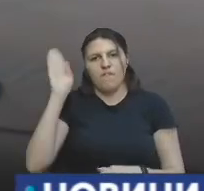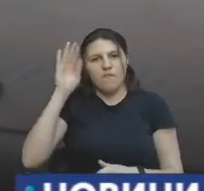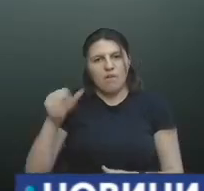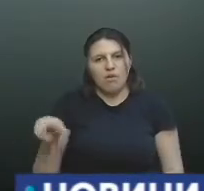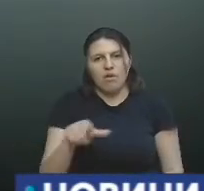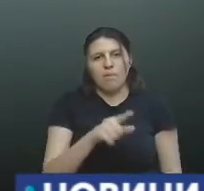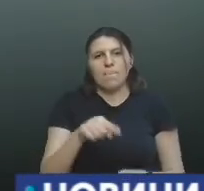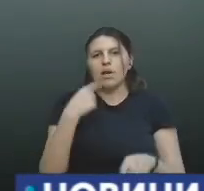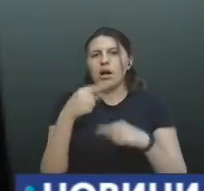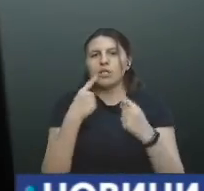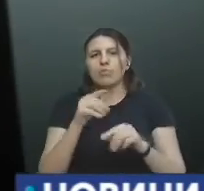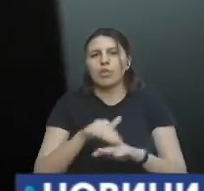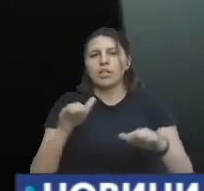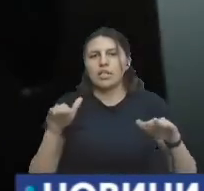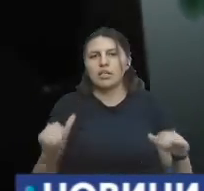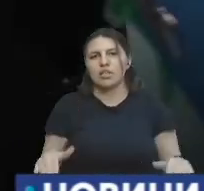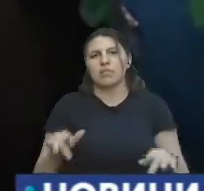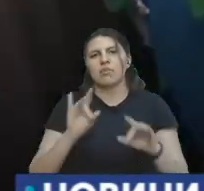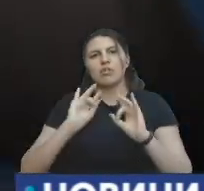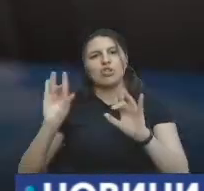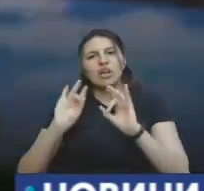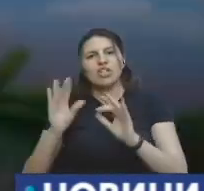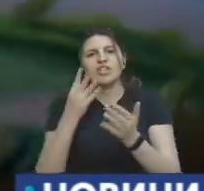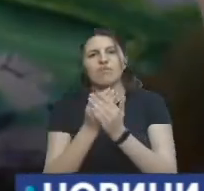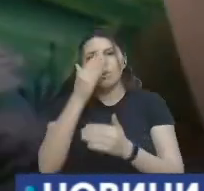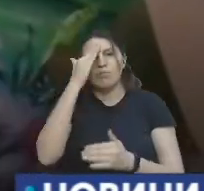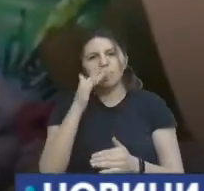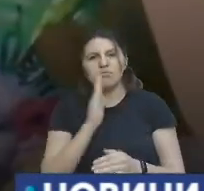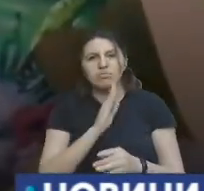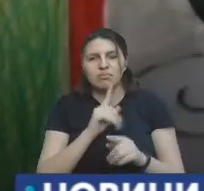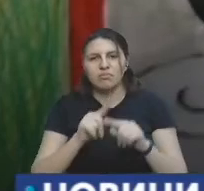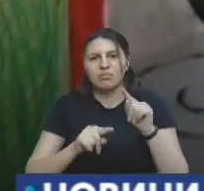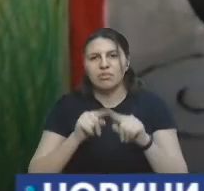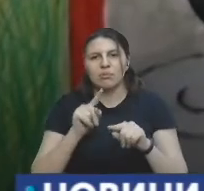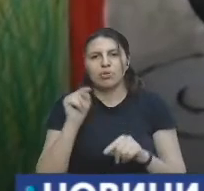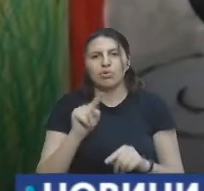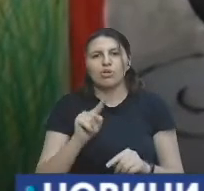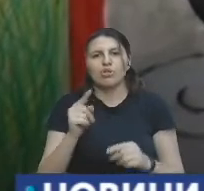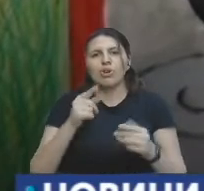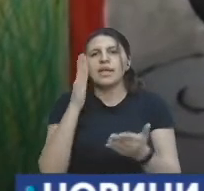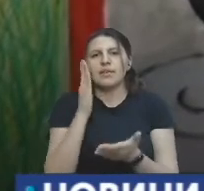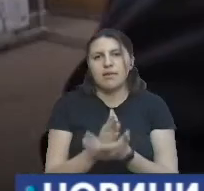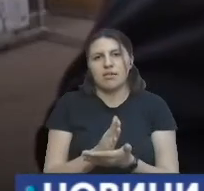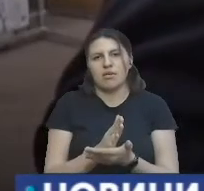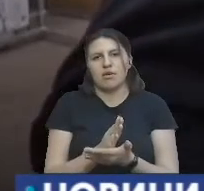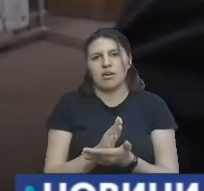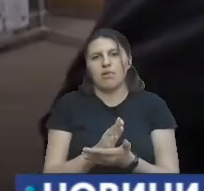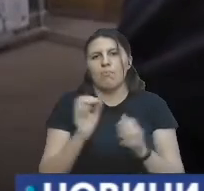Ми кажемо дітям, скажіть навіть своїм батькам про те, що є вже миючі засоби, які можна